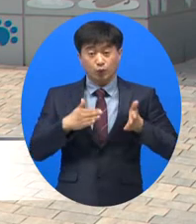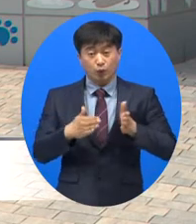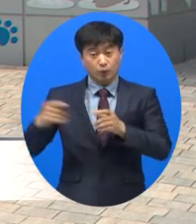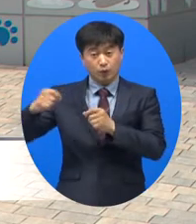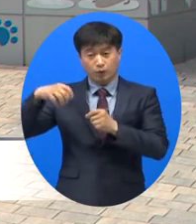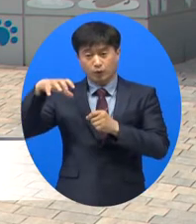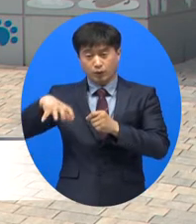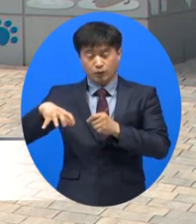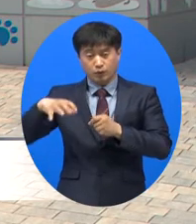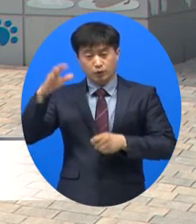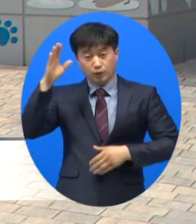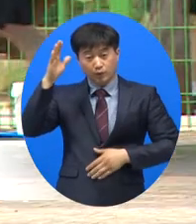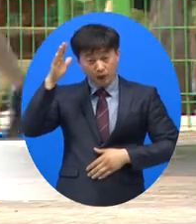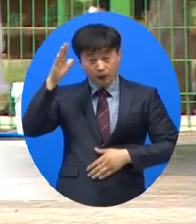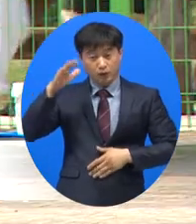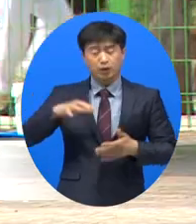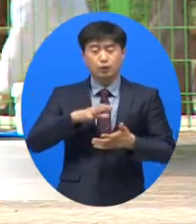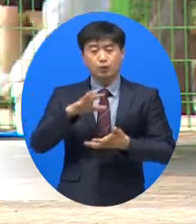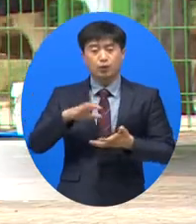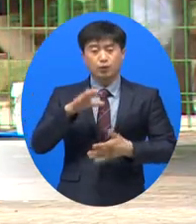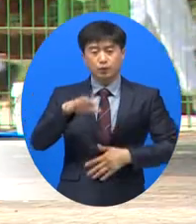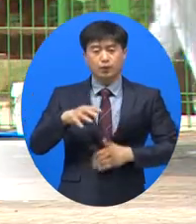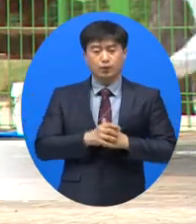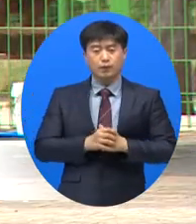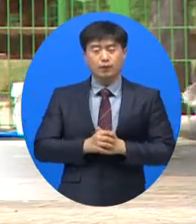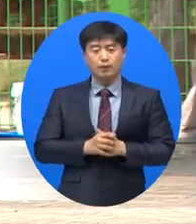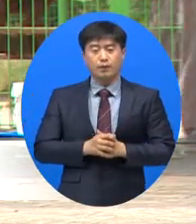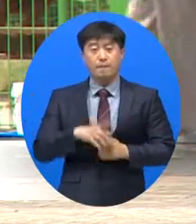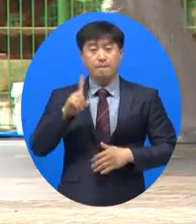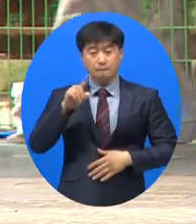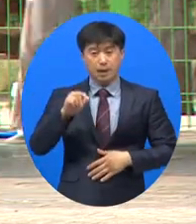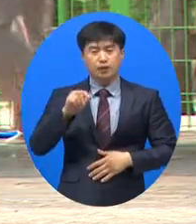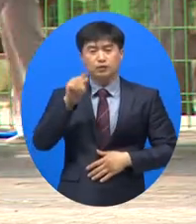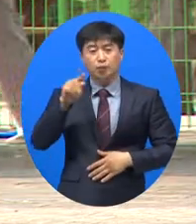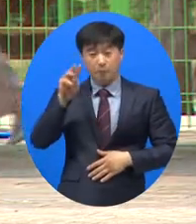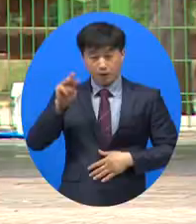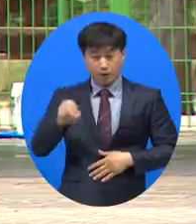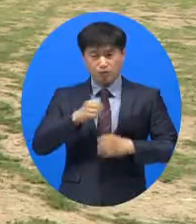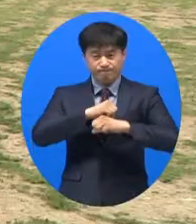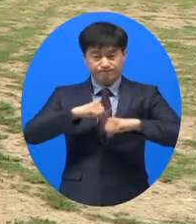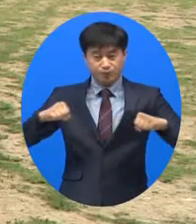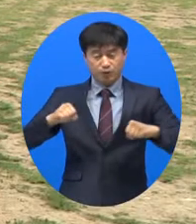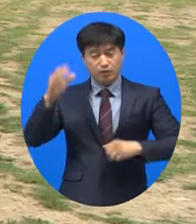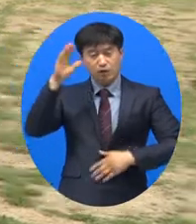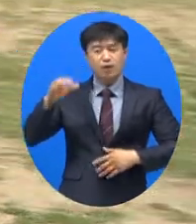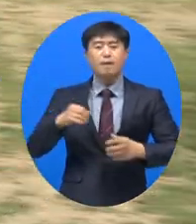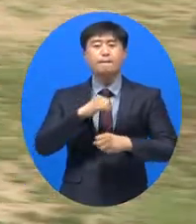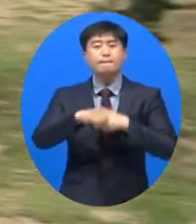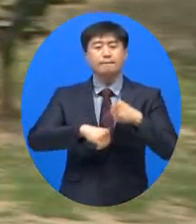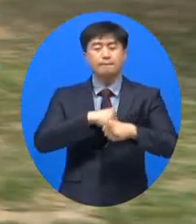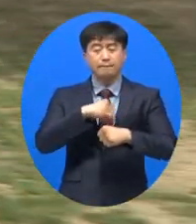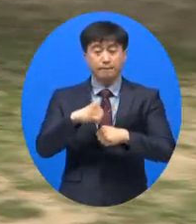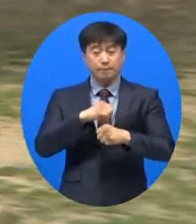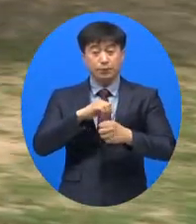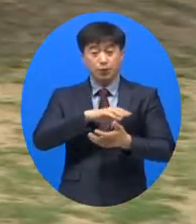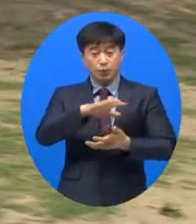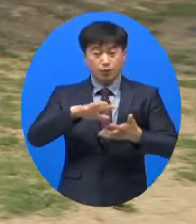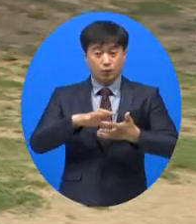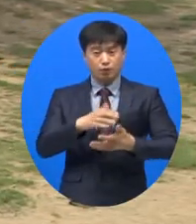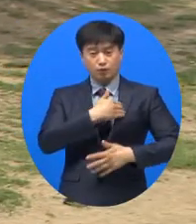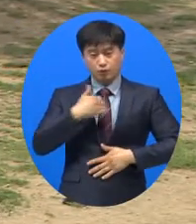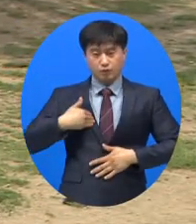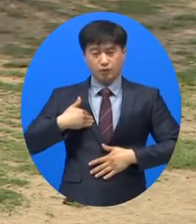고속도로 나들목 인근에 위치한 반려견 놀이터입니다. 만 제곱미터가 넘는 규모로 반려견들이 마음껏 뛰놀기에